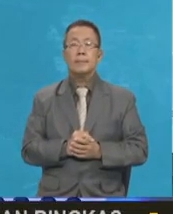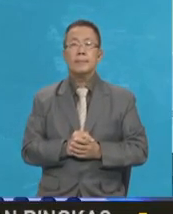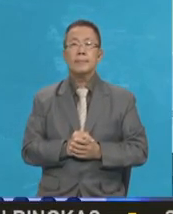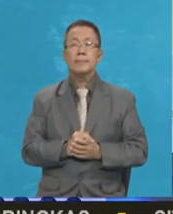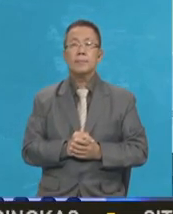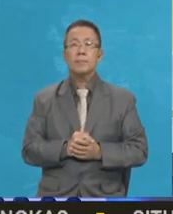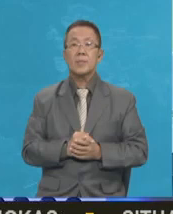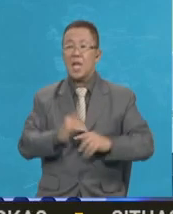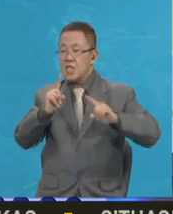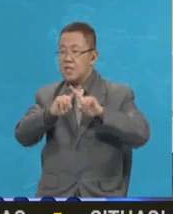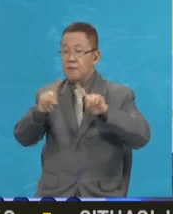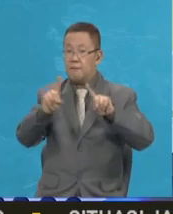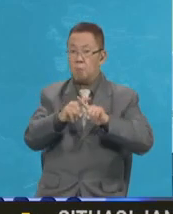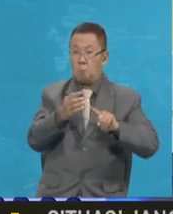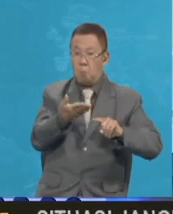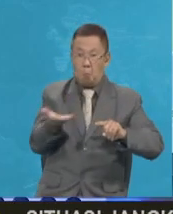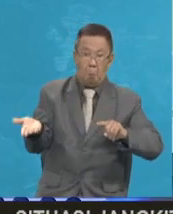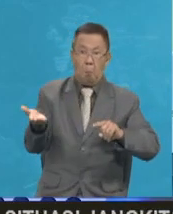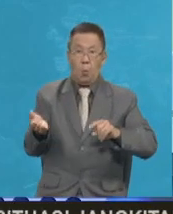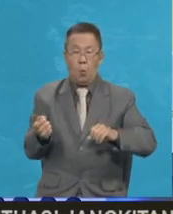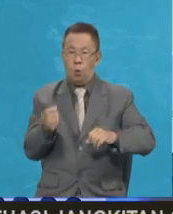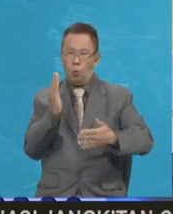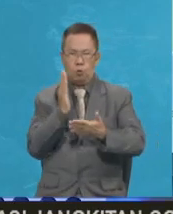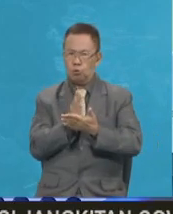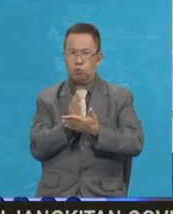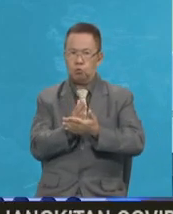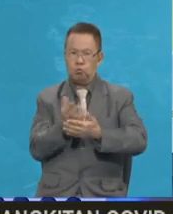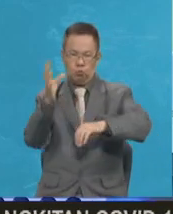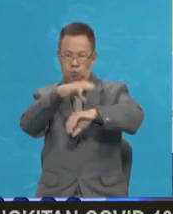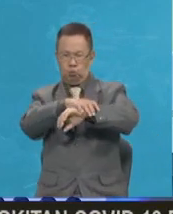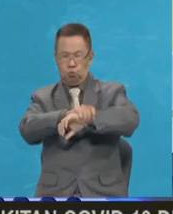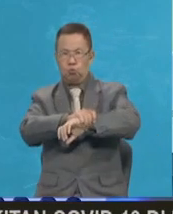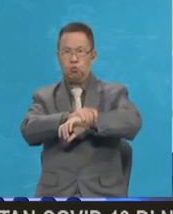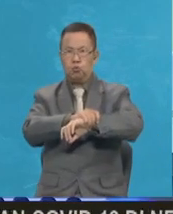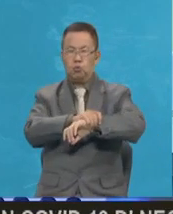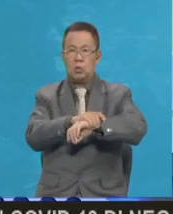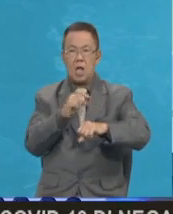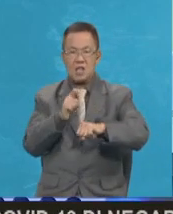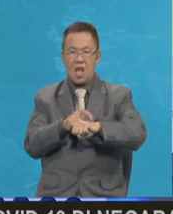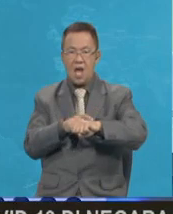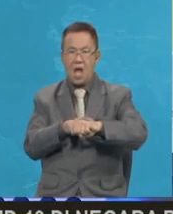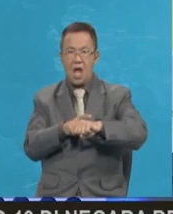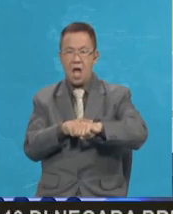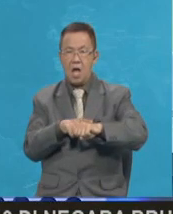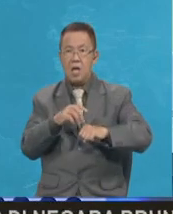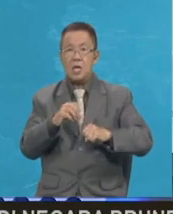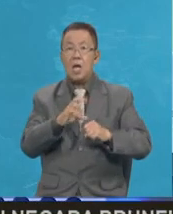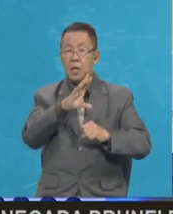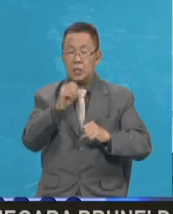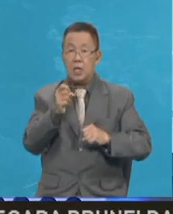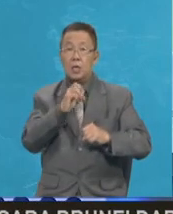Indonesia berbagai parangan tegahan ditemukan Smash rondaan rondaan rutin yang dijalankan oleh cepatan custom dengan